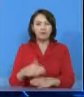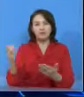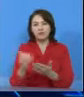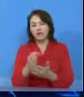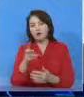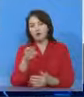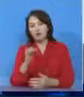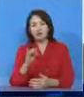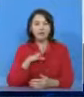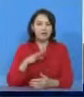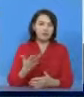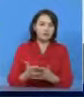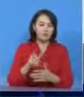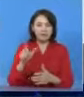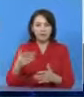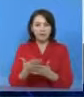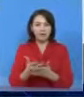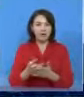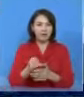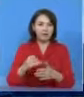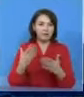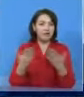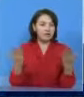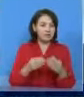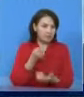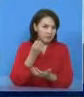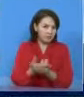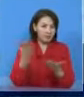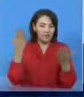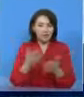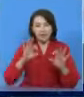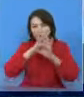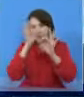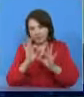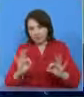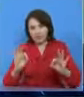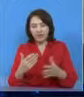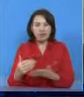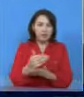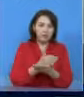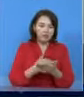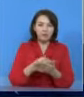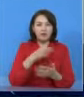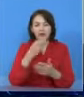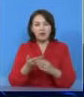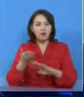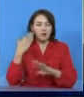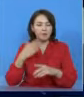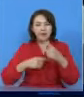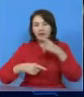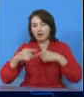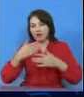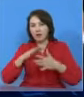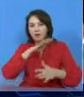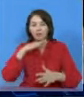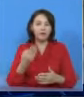Досымовтың шығармашылығына қаны халық үшін бард өнерінің орны қашандағы қымбат. Бүгінде әншінің музыкалық мұрасын жинақтап, артында қалған рухани мол қазынасын